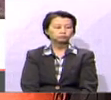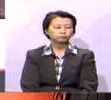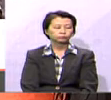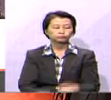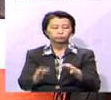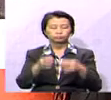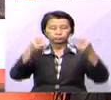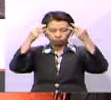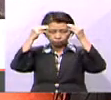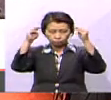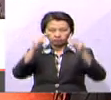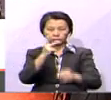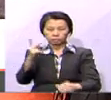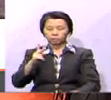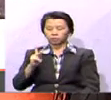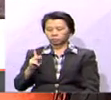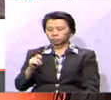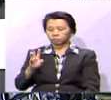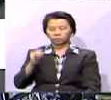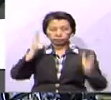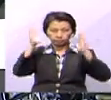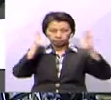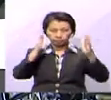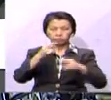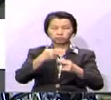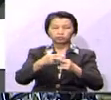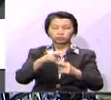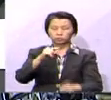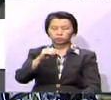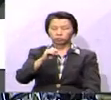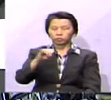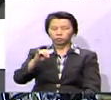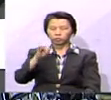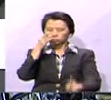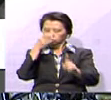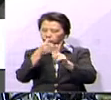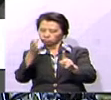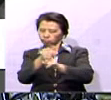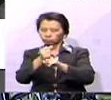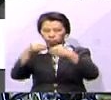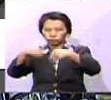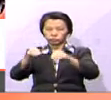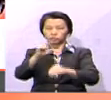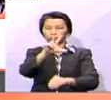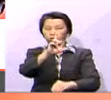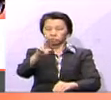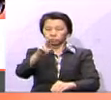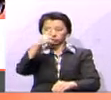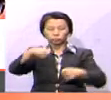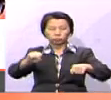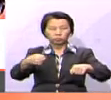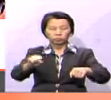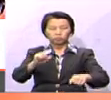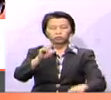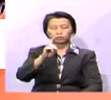Jelas pengurus kanan operasi KTM Malaysia, Goi Siong Keng, yakin mampu mencapai sasaran jualan 3,000 unit bagi model